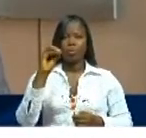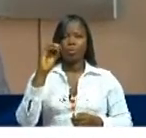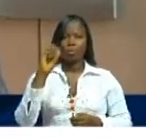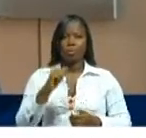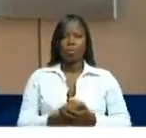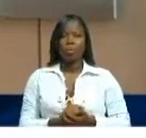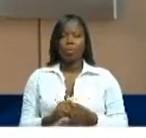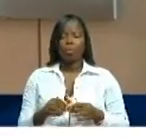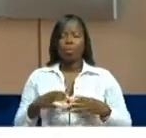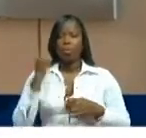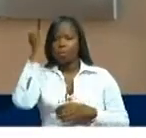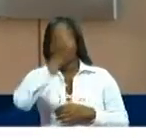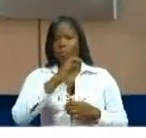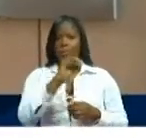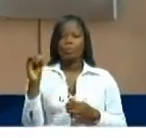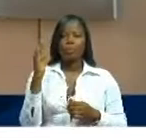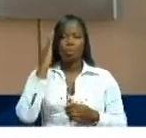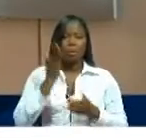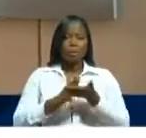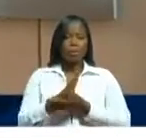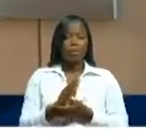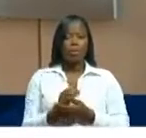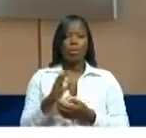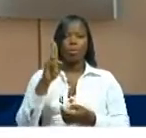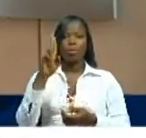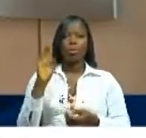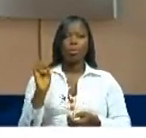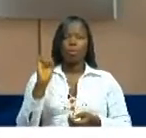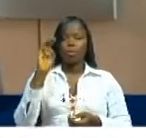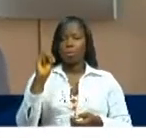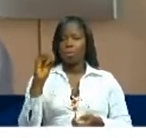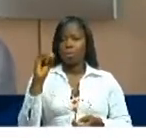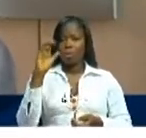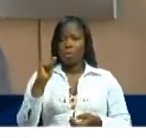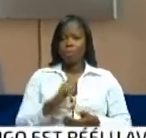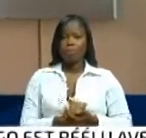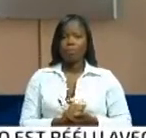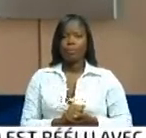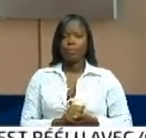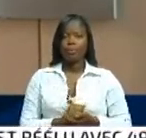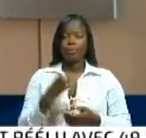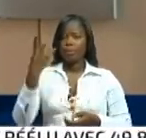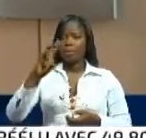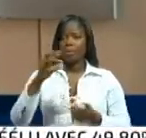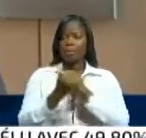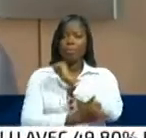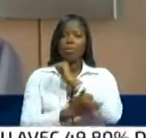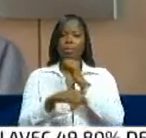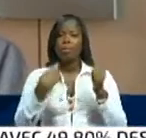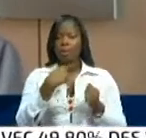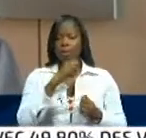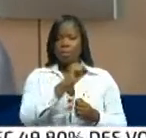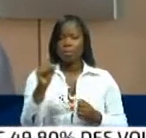le marché commun de l'afrique de l'est et vous connaissez bien lieu mois alors les 17 pays qui sont